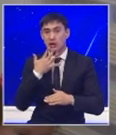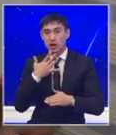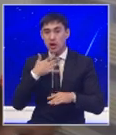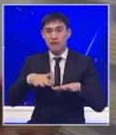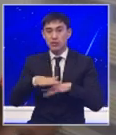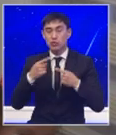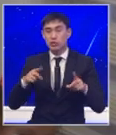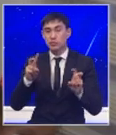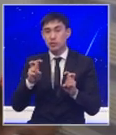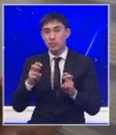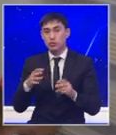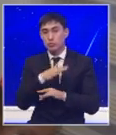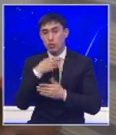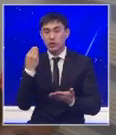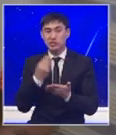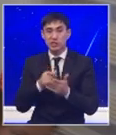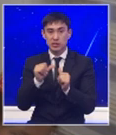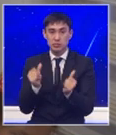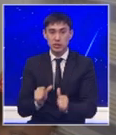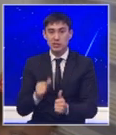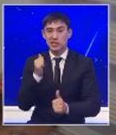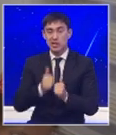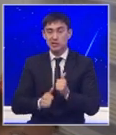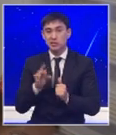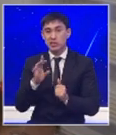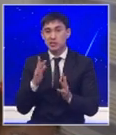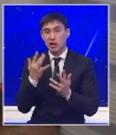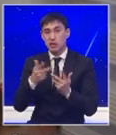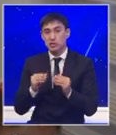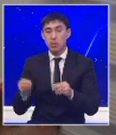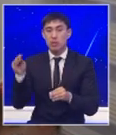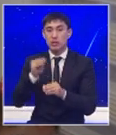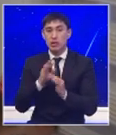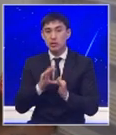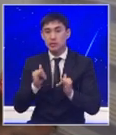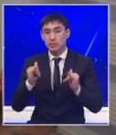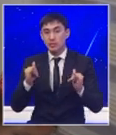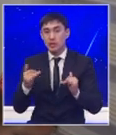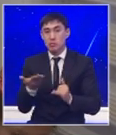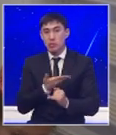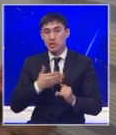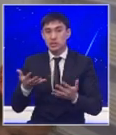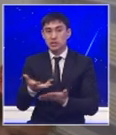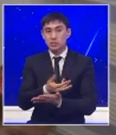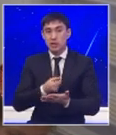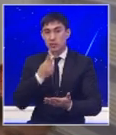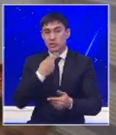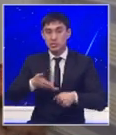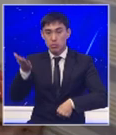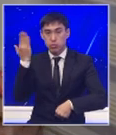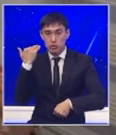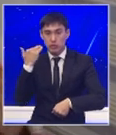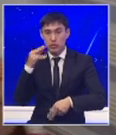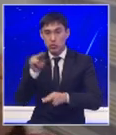и другим темам у нас не мало ценных экспонатов с каждым разом их коллекция Пополняется Кроме того Мы не только собираем Наследие прошлого